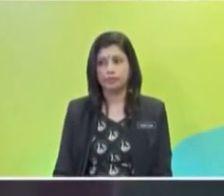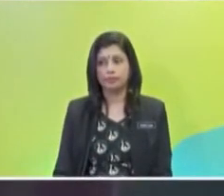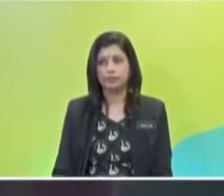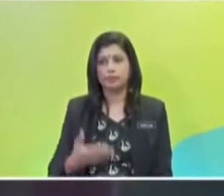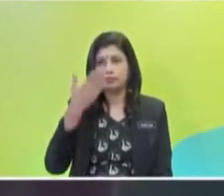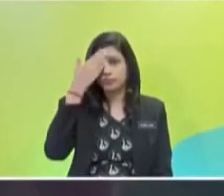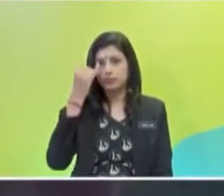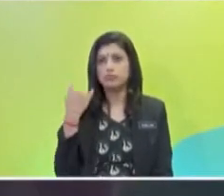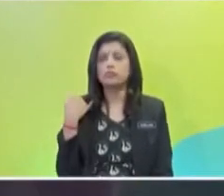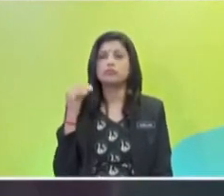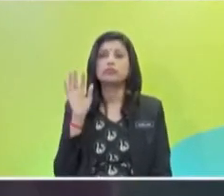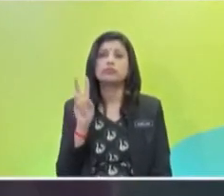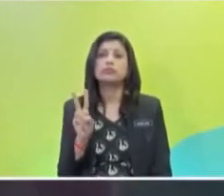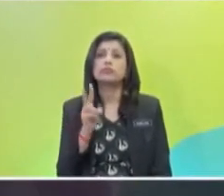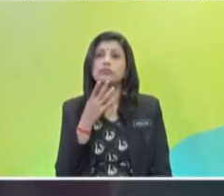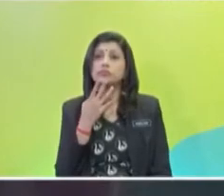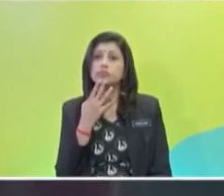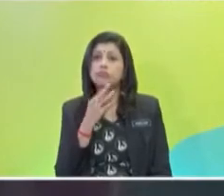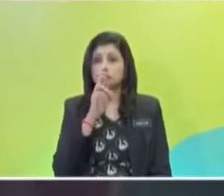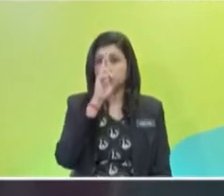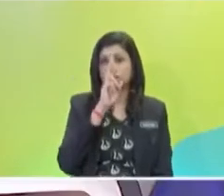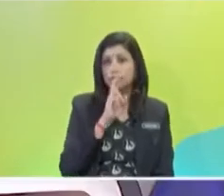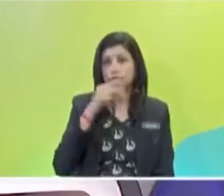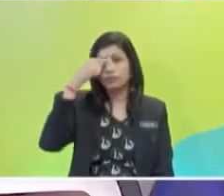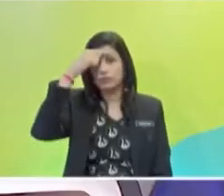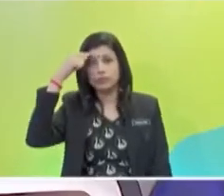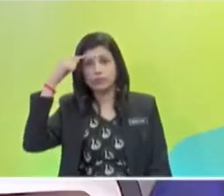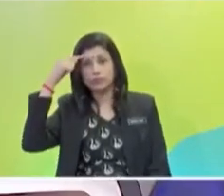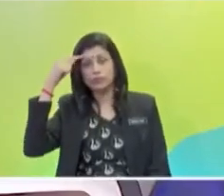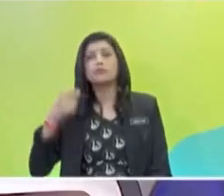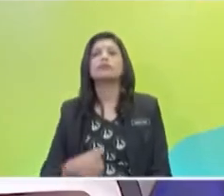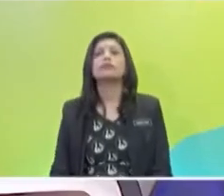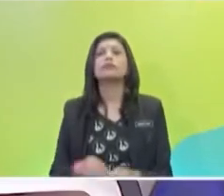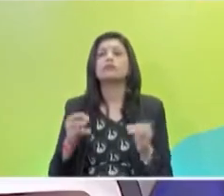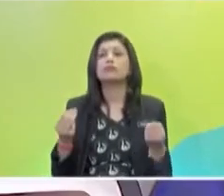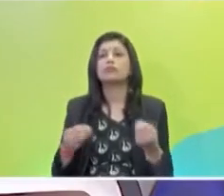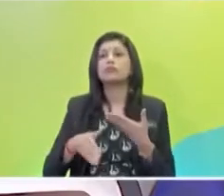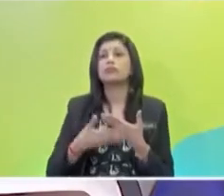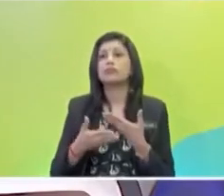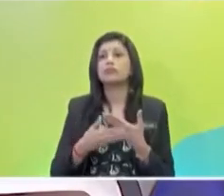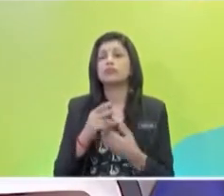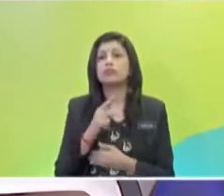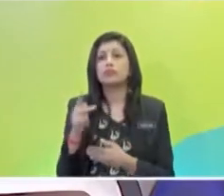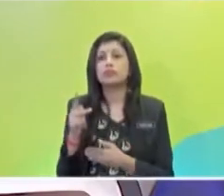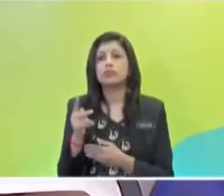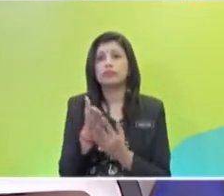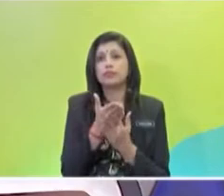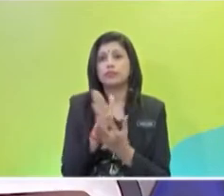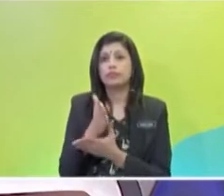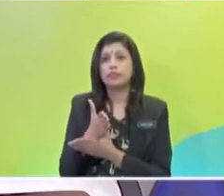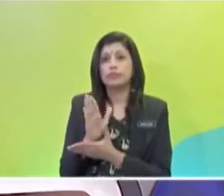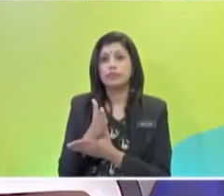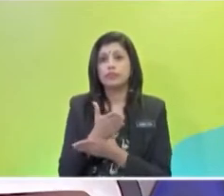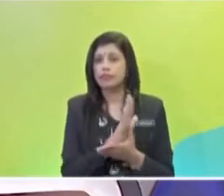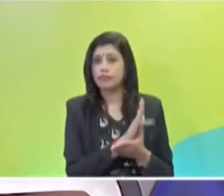warna merah dengan warna hitam pada tulisan bubur? Okey, cikgu nak memudahkan murid-murid untuk membatangkan suku kata